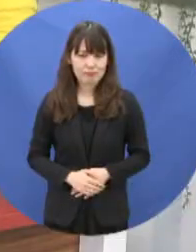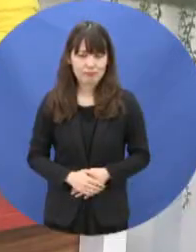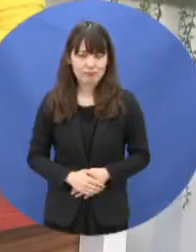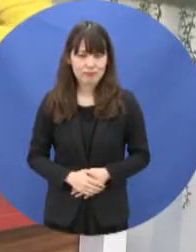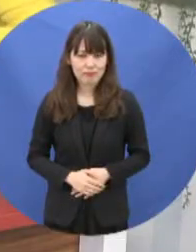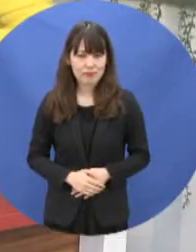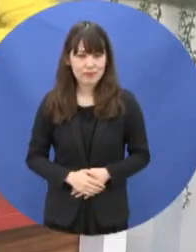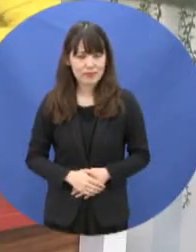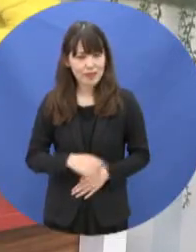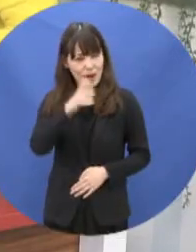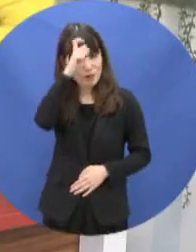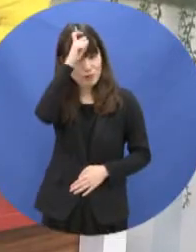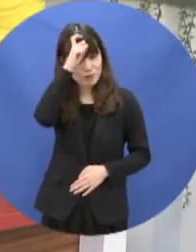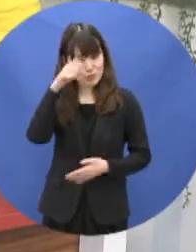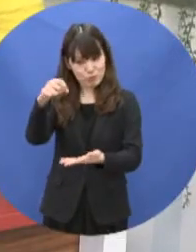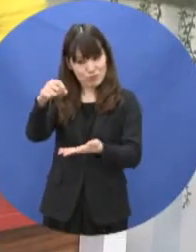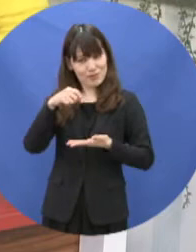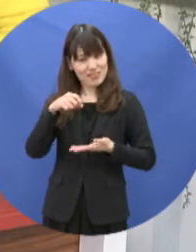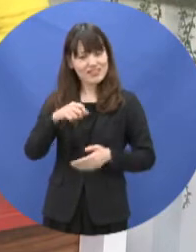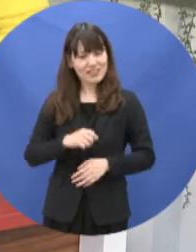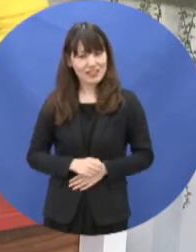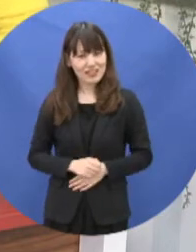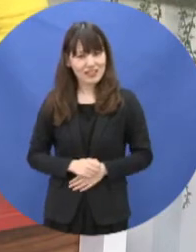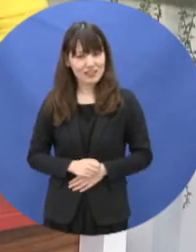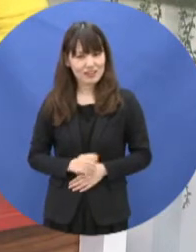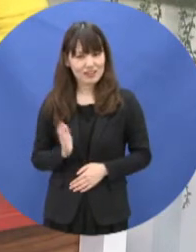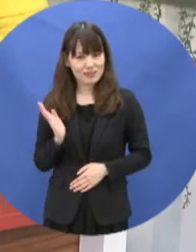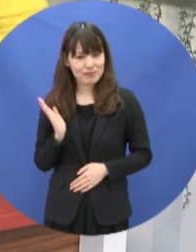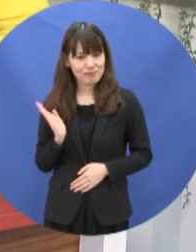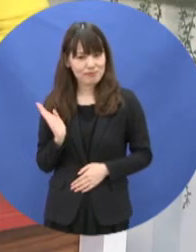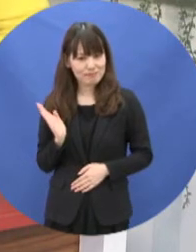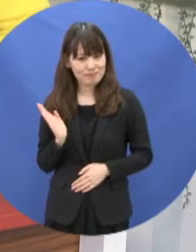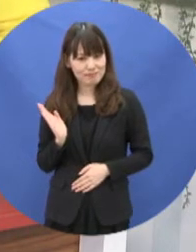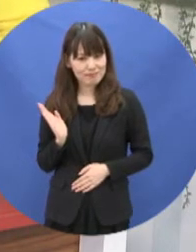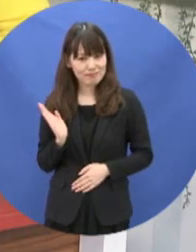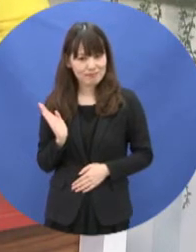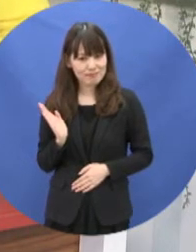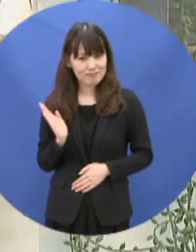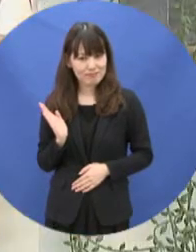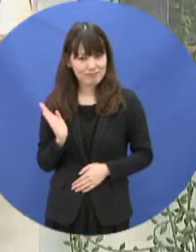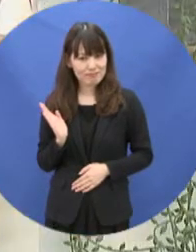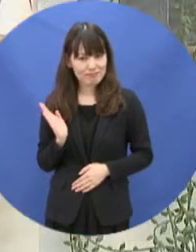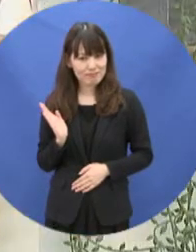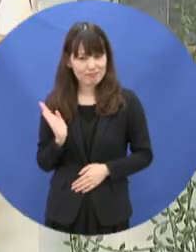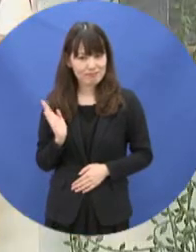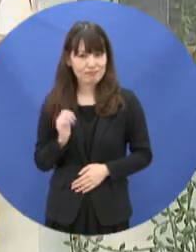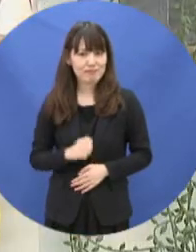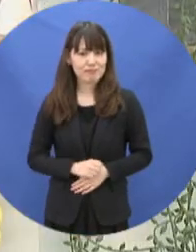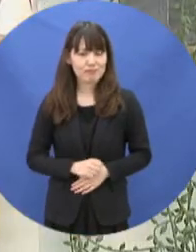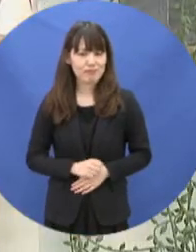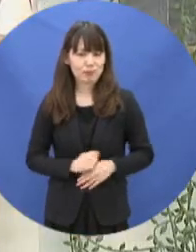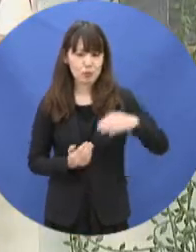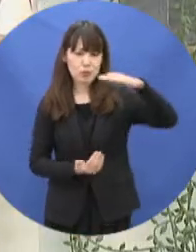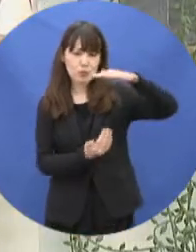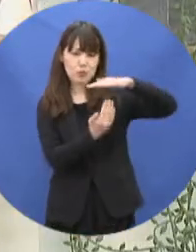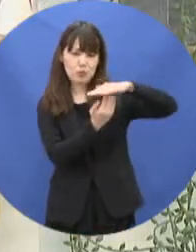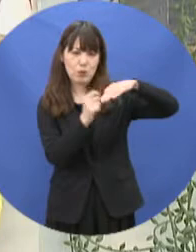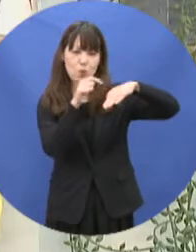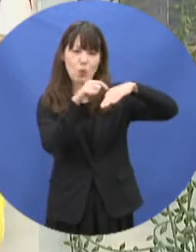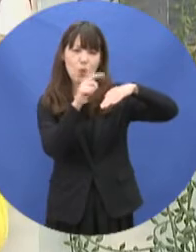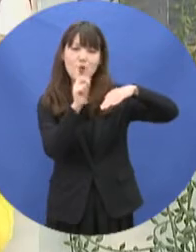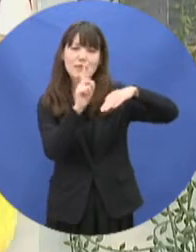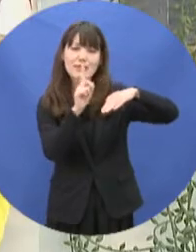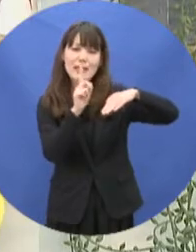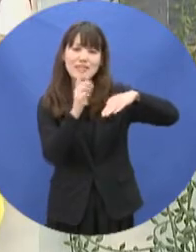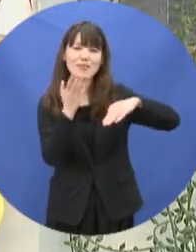さあ田村さんにクイズが出ました、はい、太陽の塔内部にある生命の木、その一番上にあるものとは